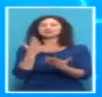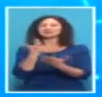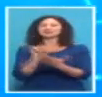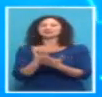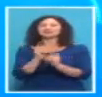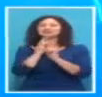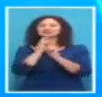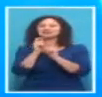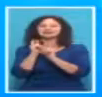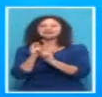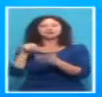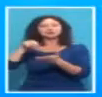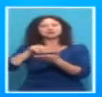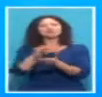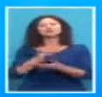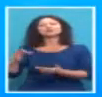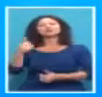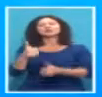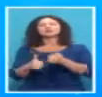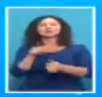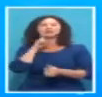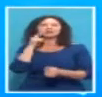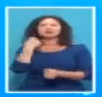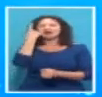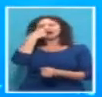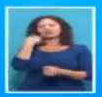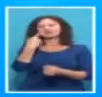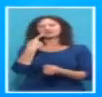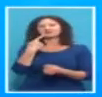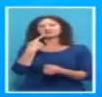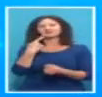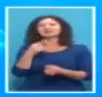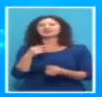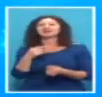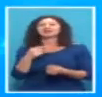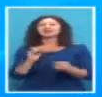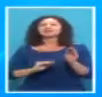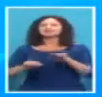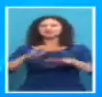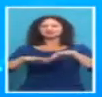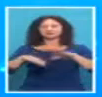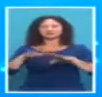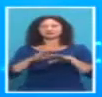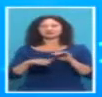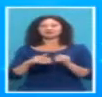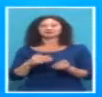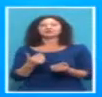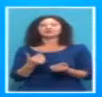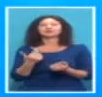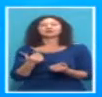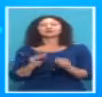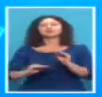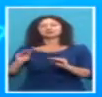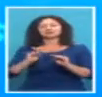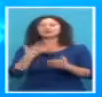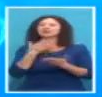церемония награждения участников областного конкурса молодых авторов изобразительного и декоративно-прикладного искусства «Жас-Толпин-2018».